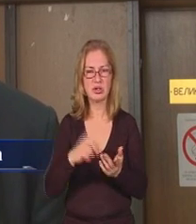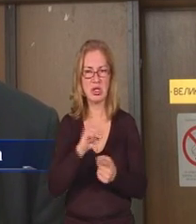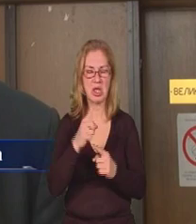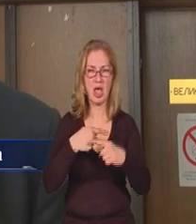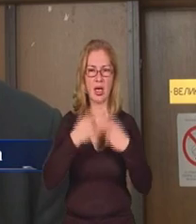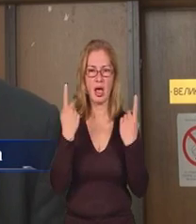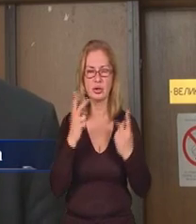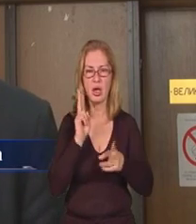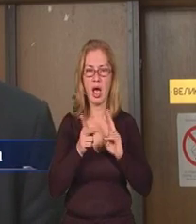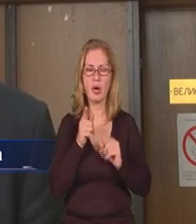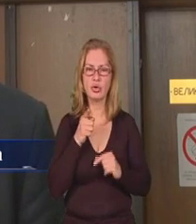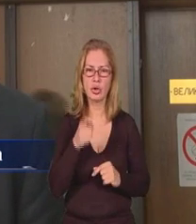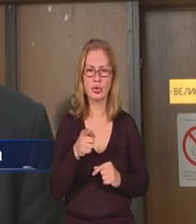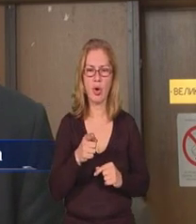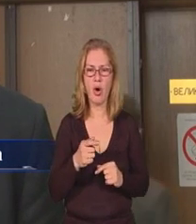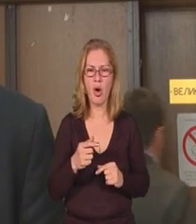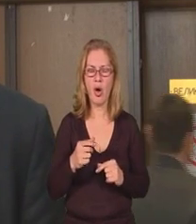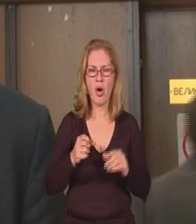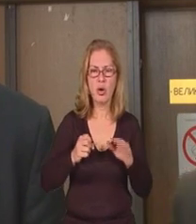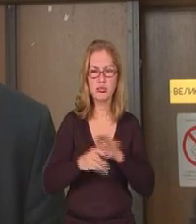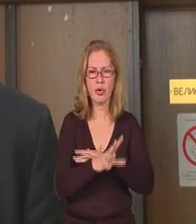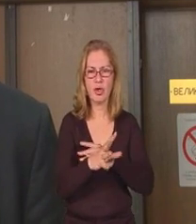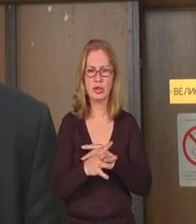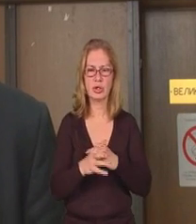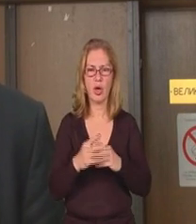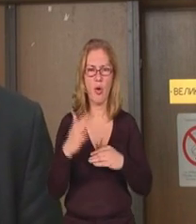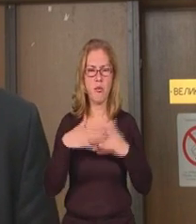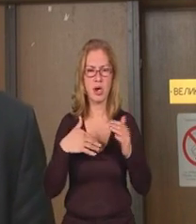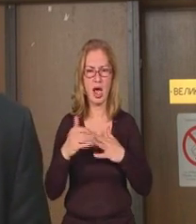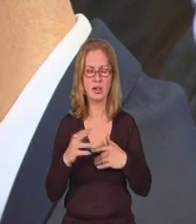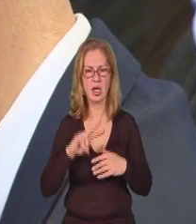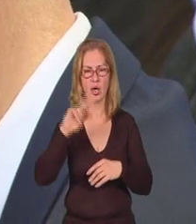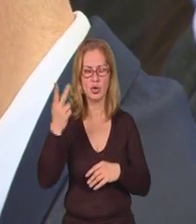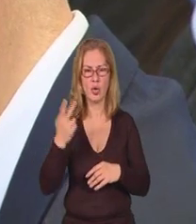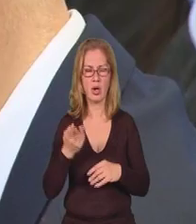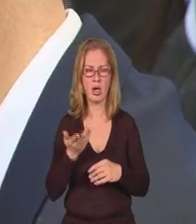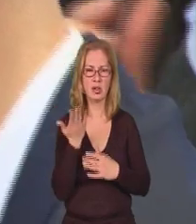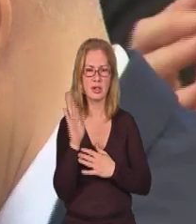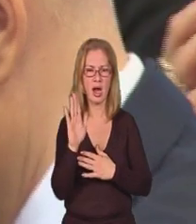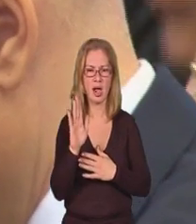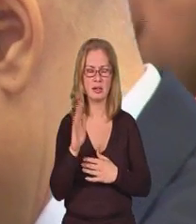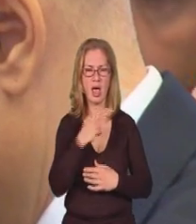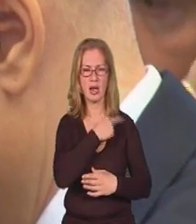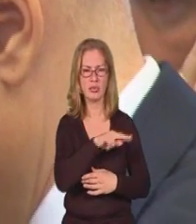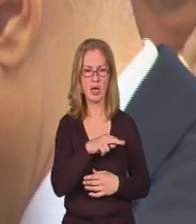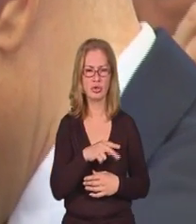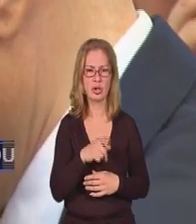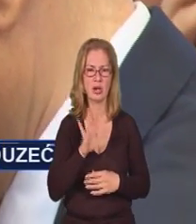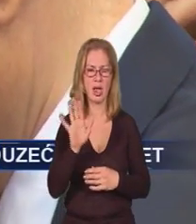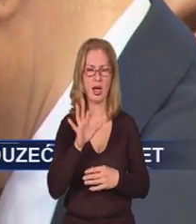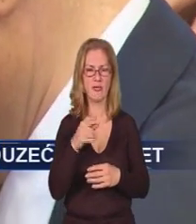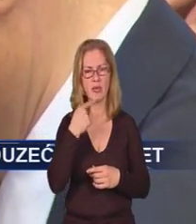da mu nije baš do kraja jasno kako će sve to u samoj praksi da izgleda. S druge strane, gradonačelnik je takve